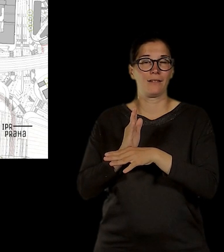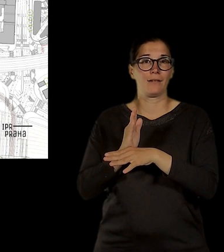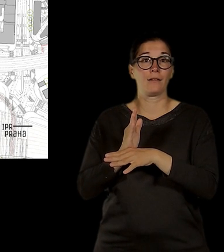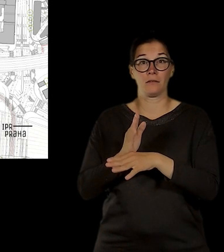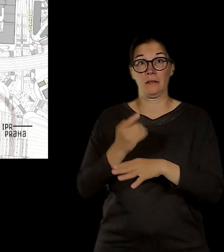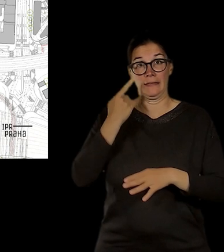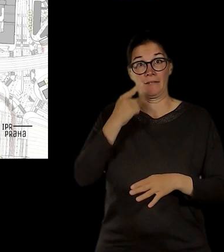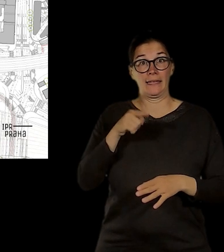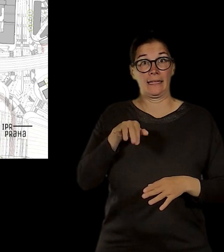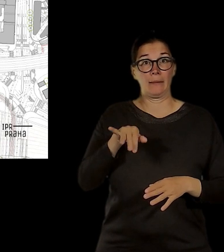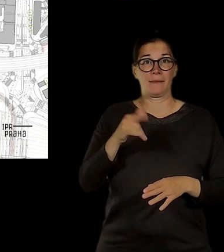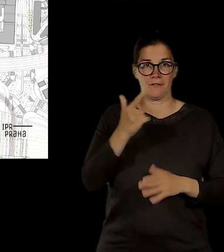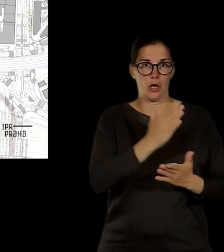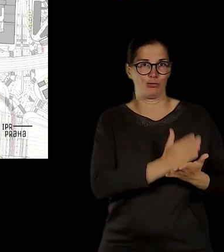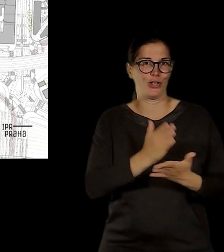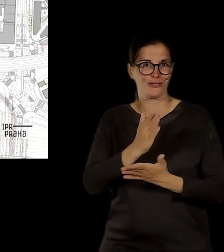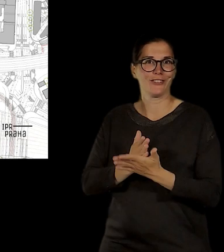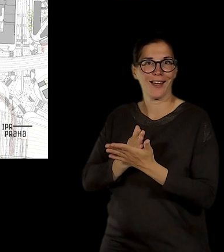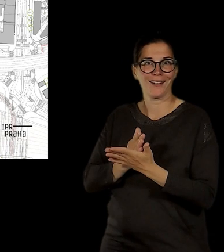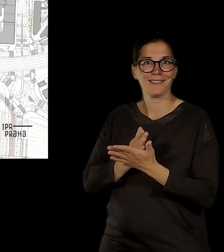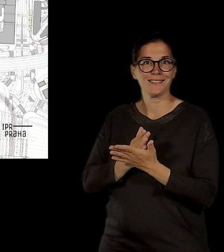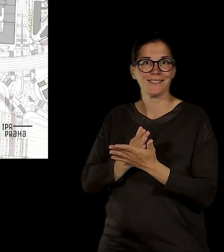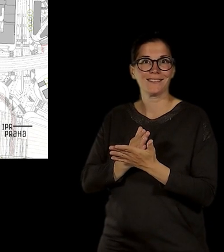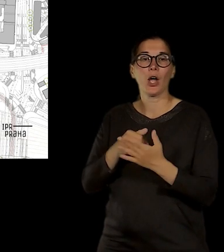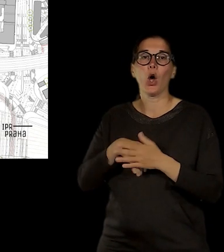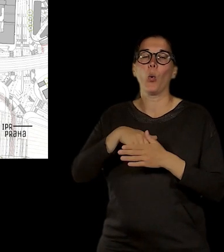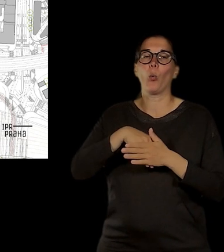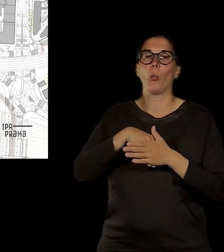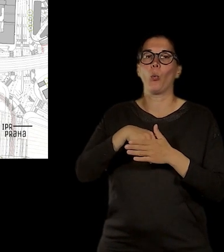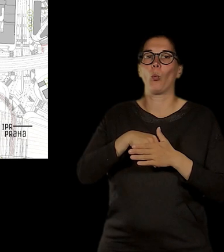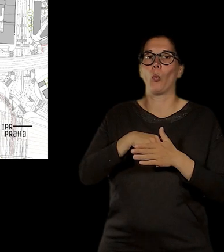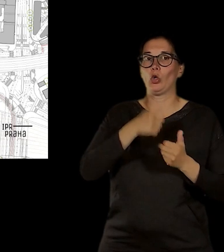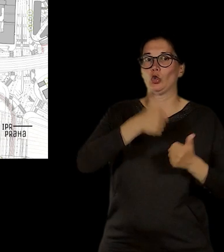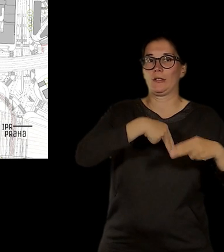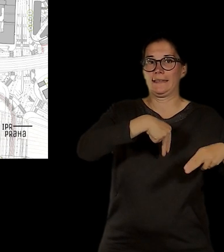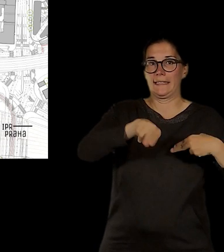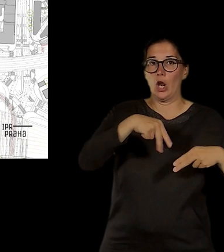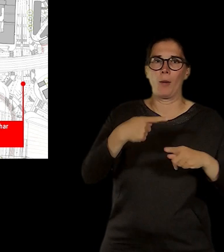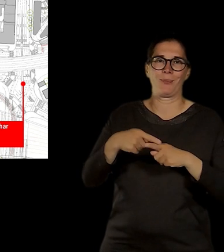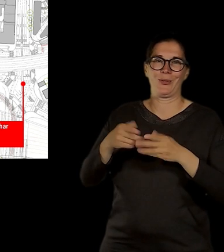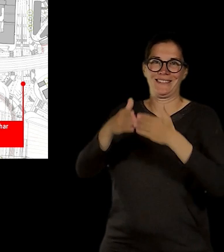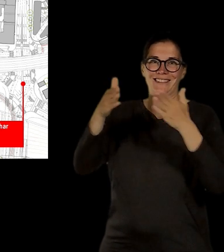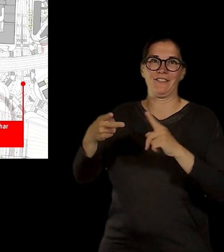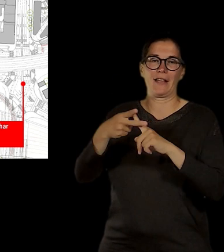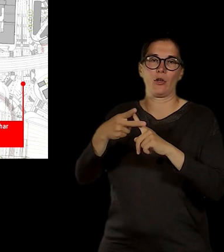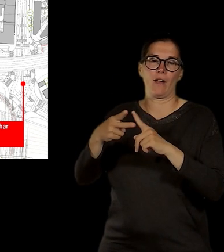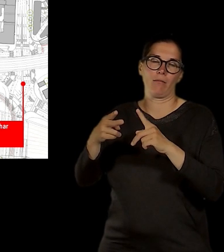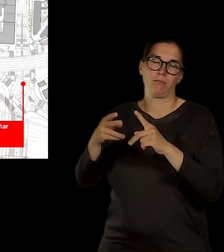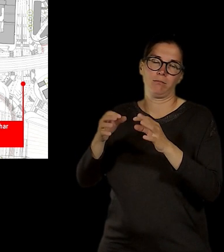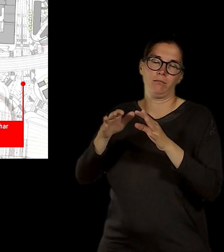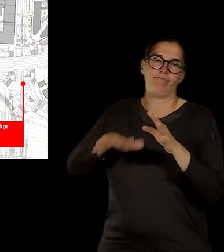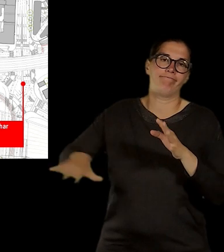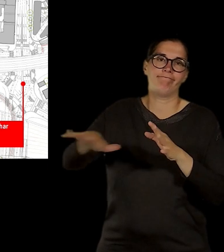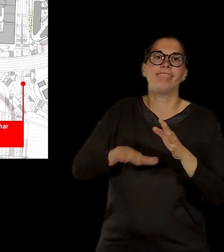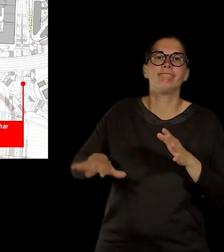máme tam dva korálky soutěžního dialogu a předprostoru Fantovy budovy, ale